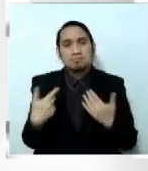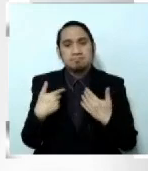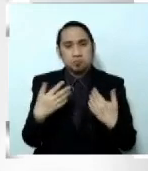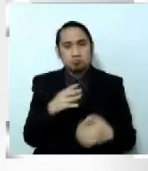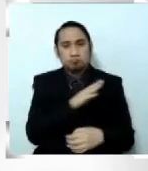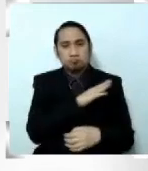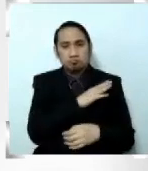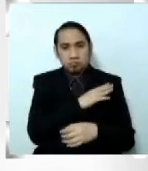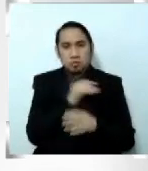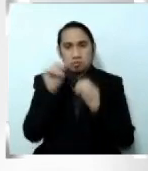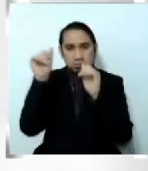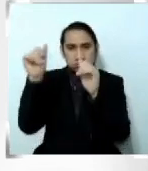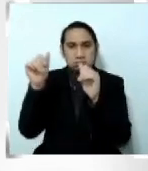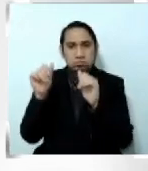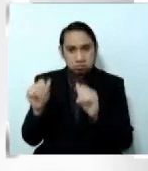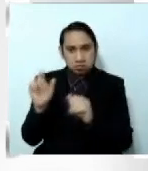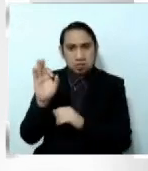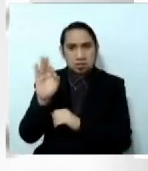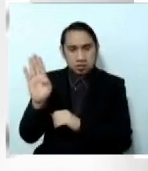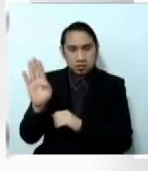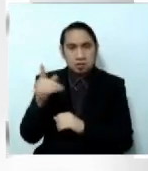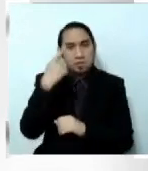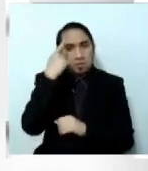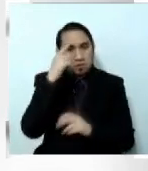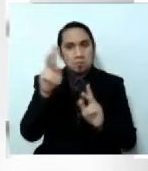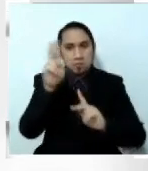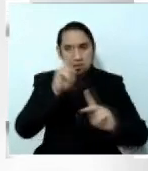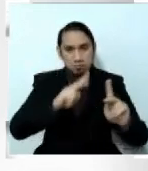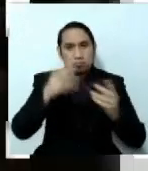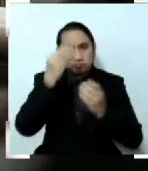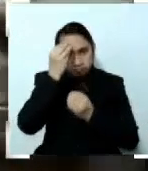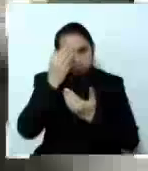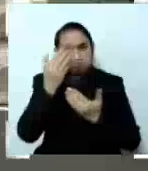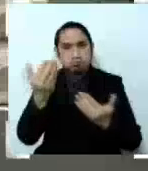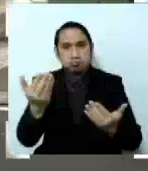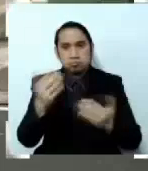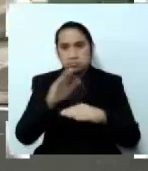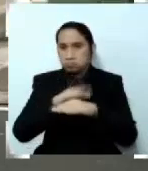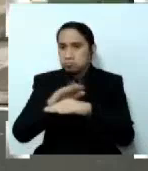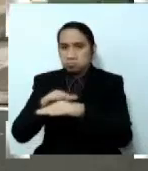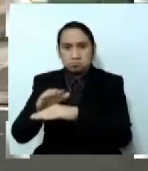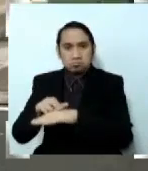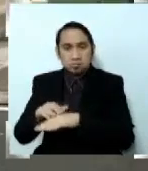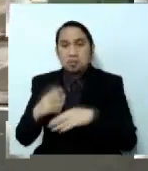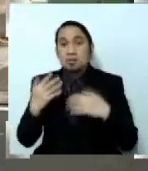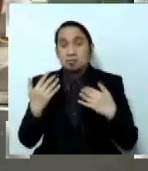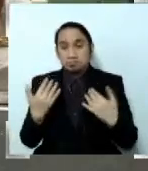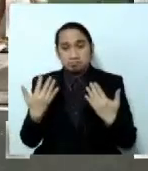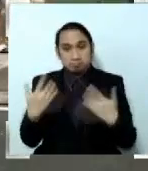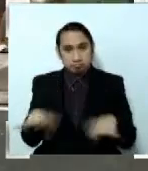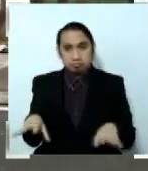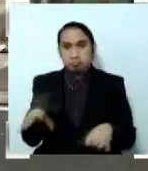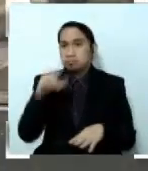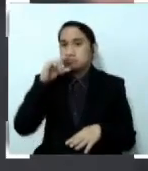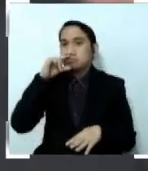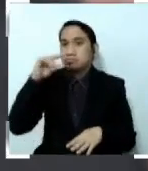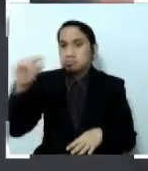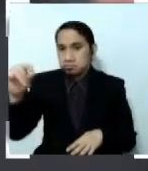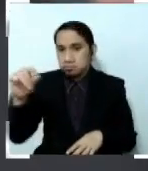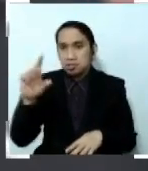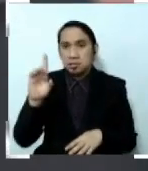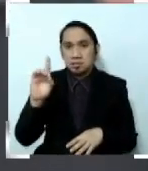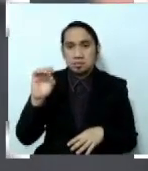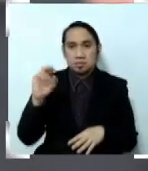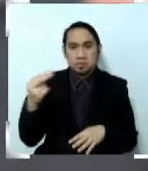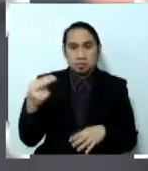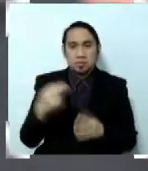karanasan para bigyang babala ang publiko sa ganitong kalakaran. Nai-report na raw ni Elma ang insidente sa DOH. Ang